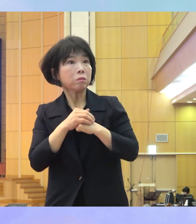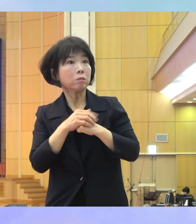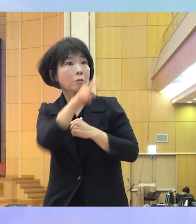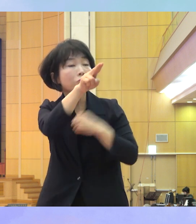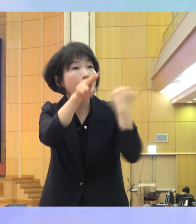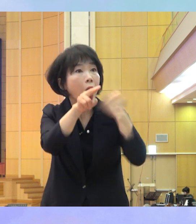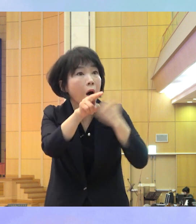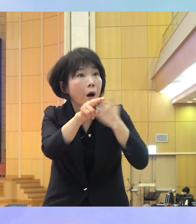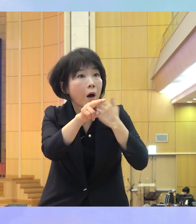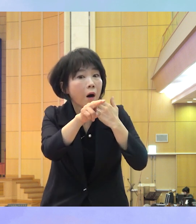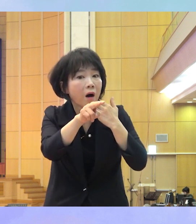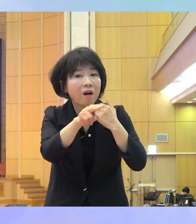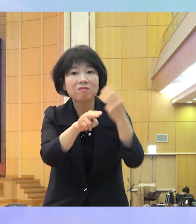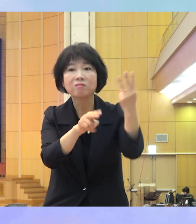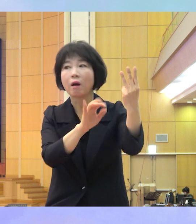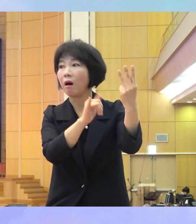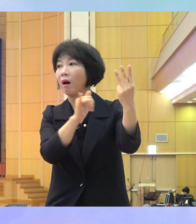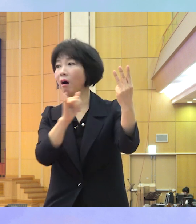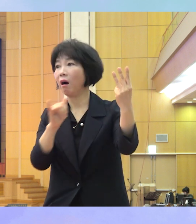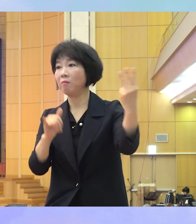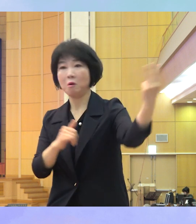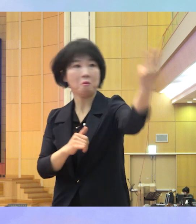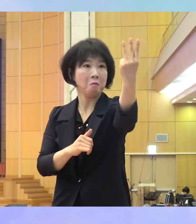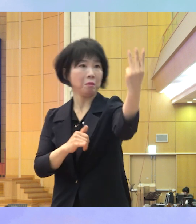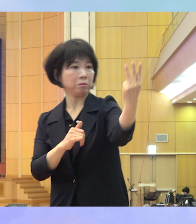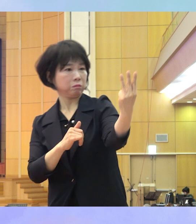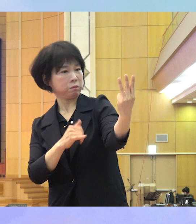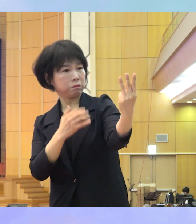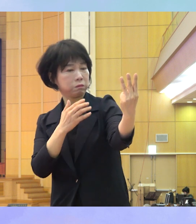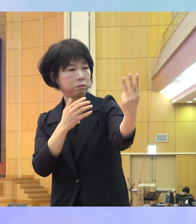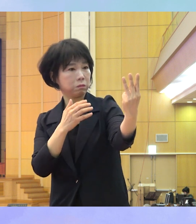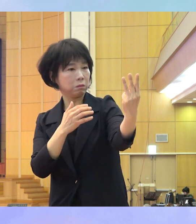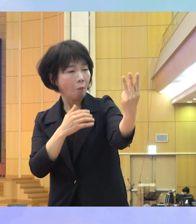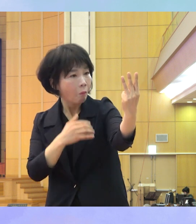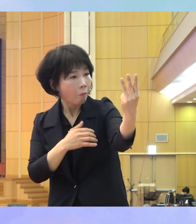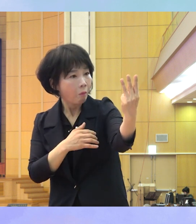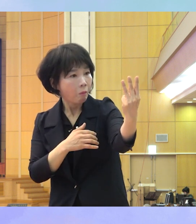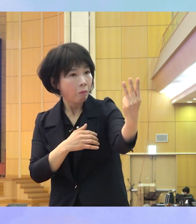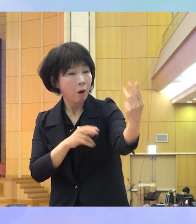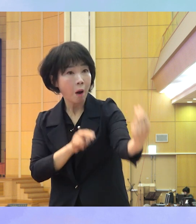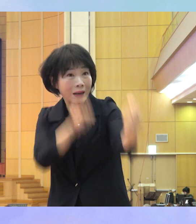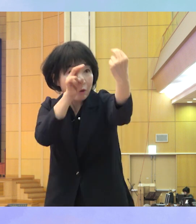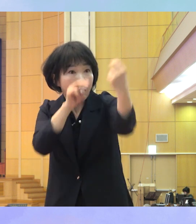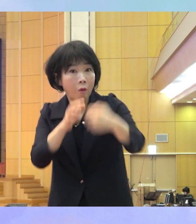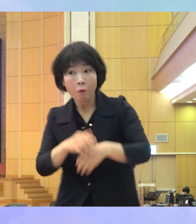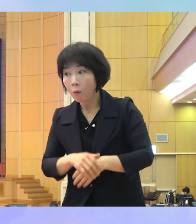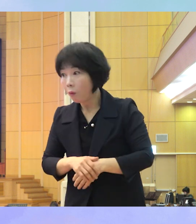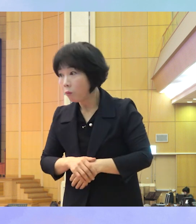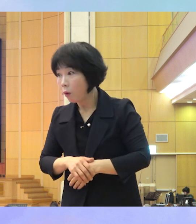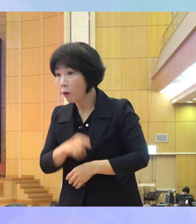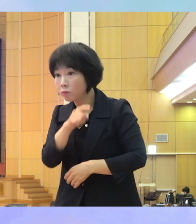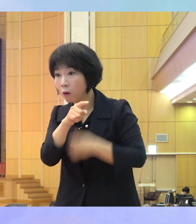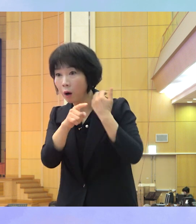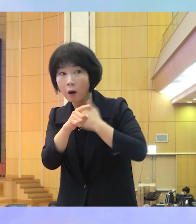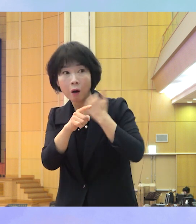떠봤더니 사람 세 사람이 저 대문가에 서서 있는 겁니다.